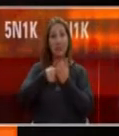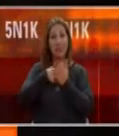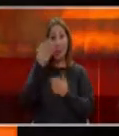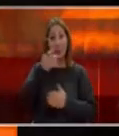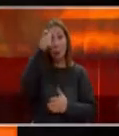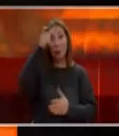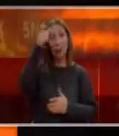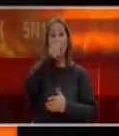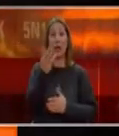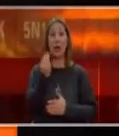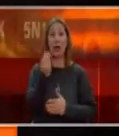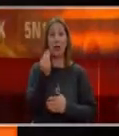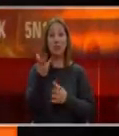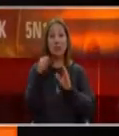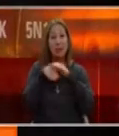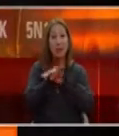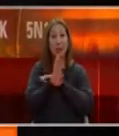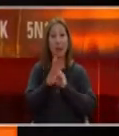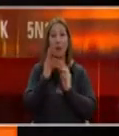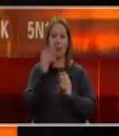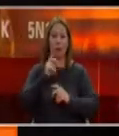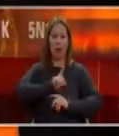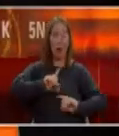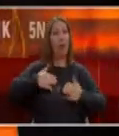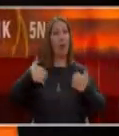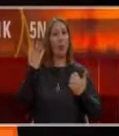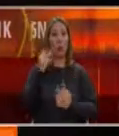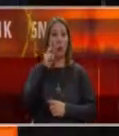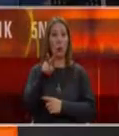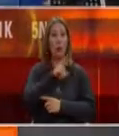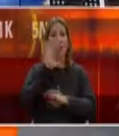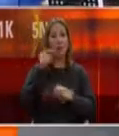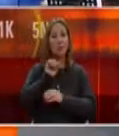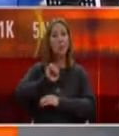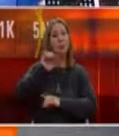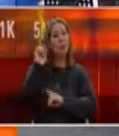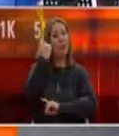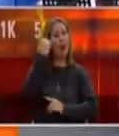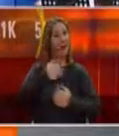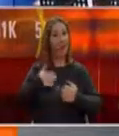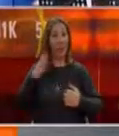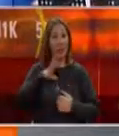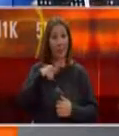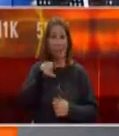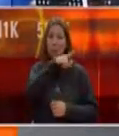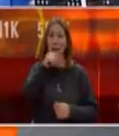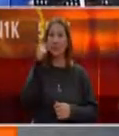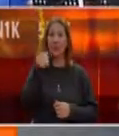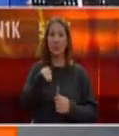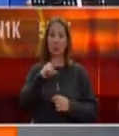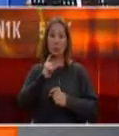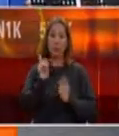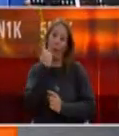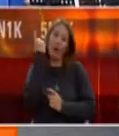Türkiye'nin kalabalığının içine saklanan kahramanlar olarak görüyorum. Her yerde süper kahramanlar var. Bu insanlar bizim süper kahramanlarımız